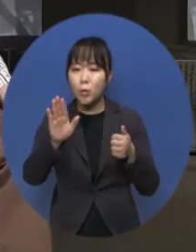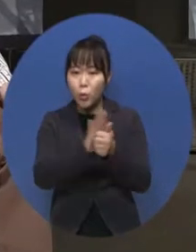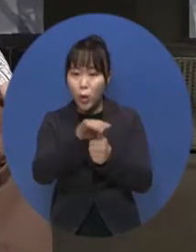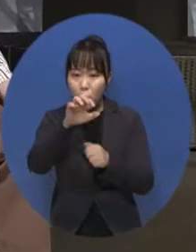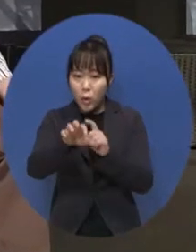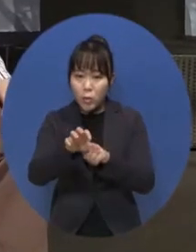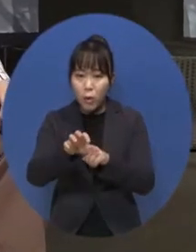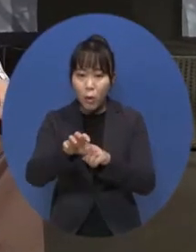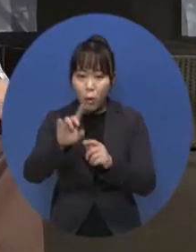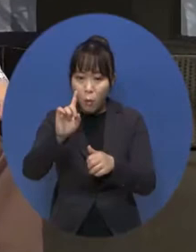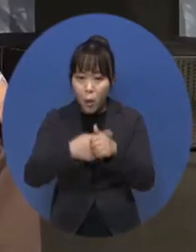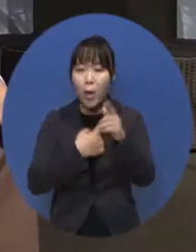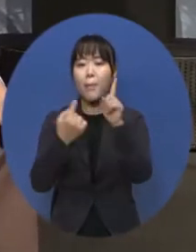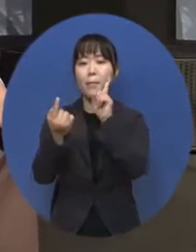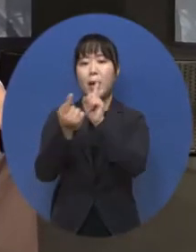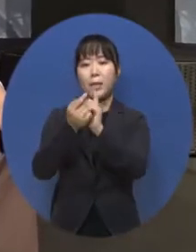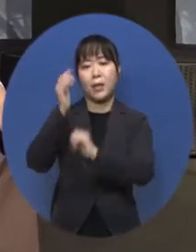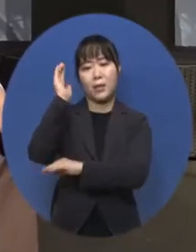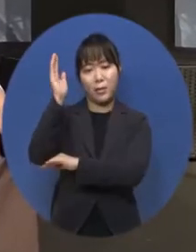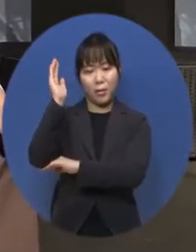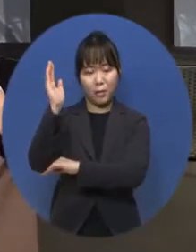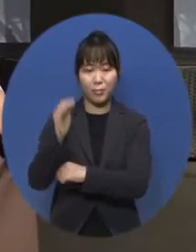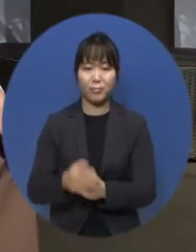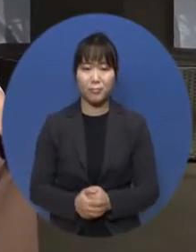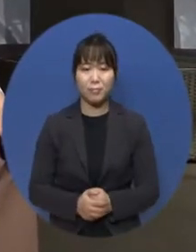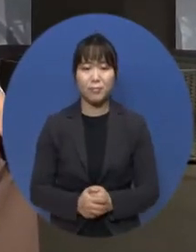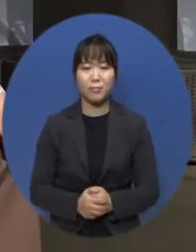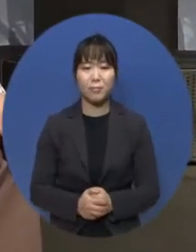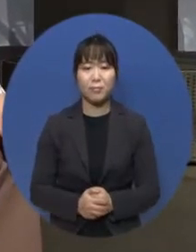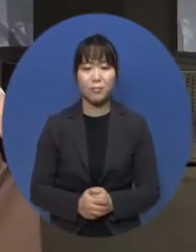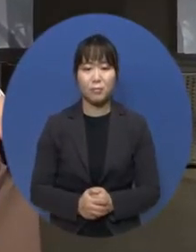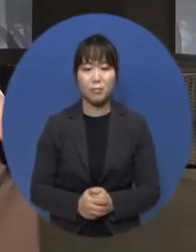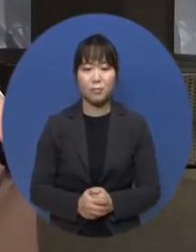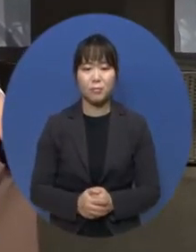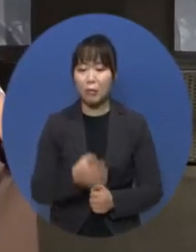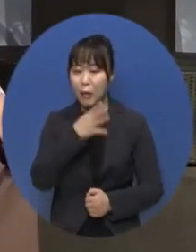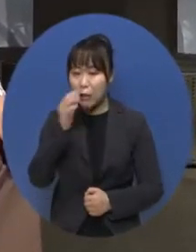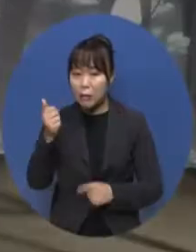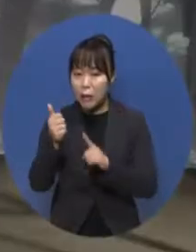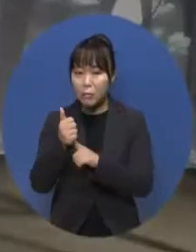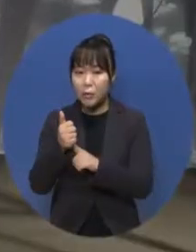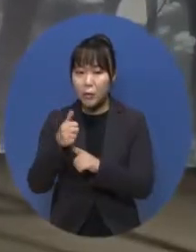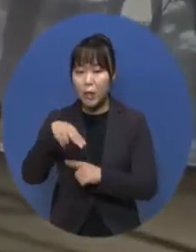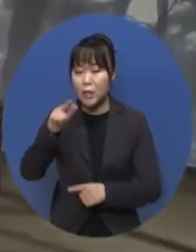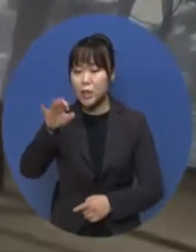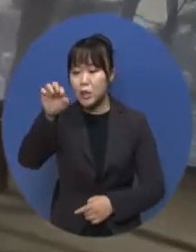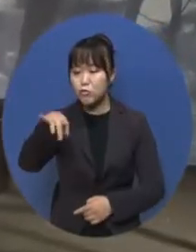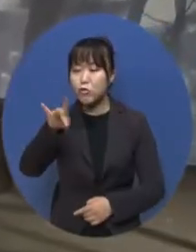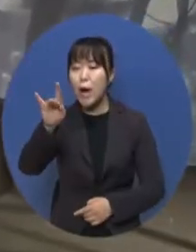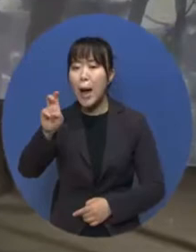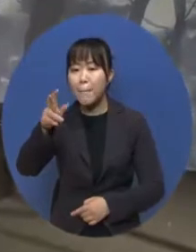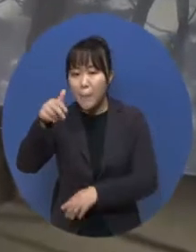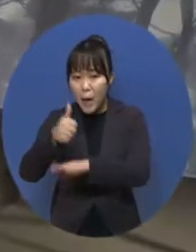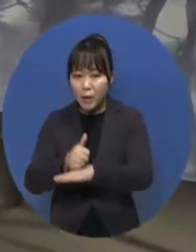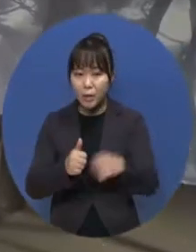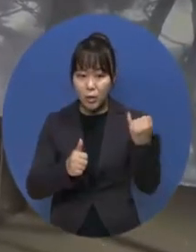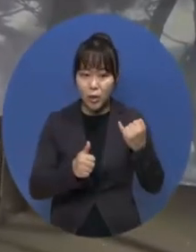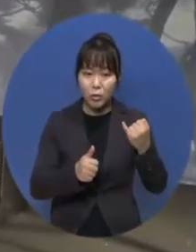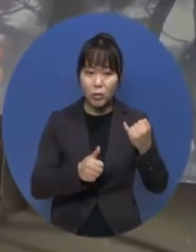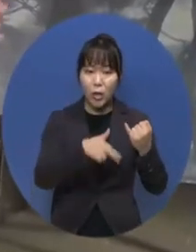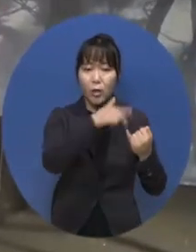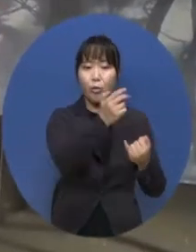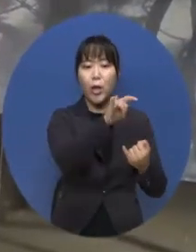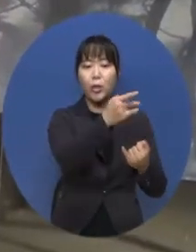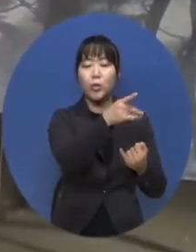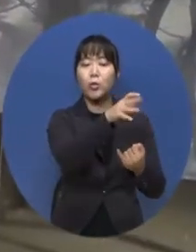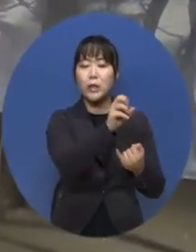요양원에서 우연히 다시 만나는 이야기로 시작됩니다. 고령의 남자는 시운한 말기이고 여자는 뇌졸중을 앓고 있는